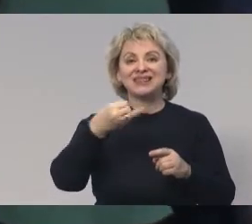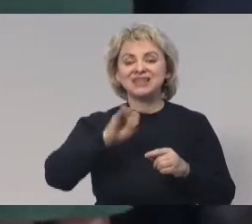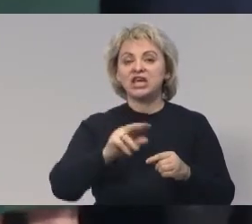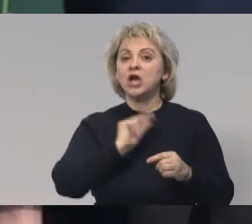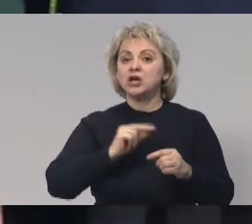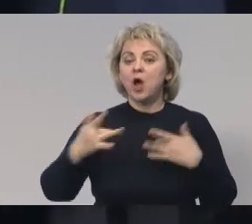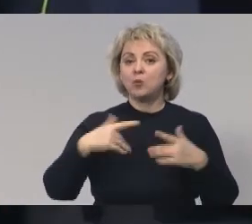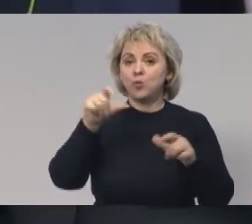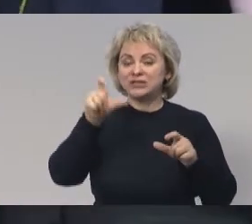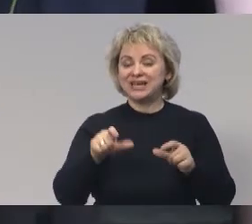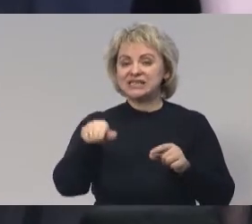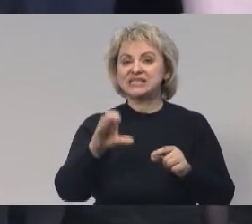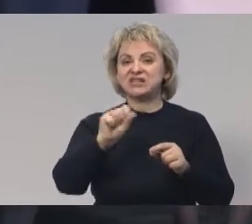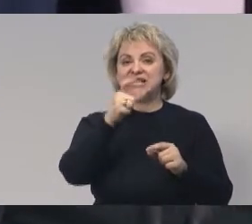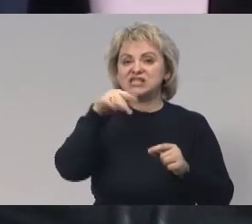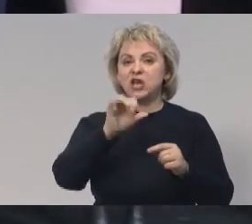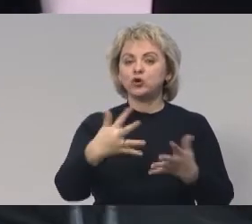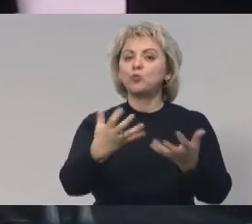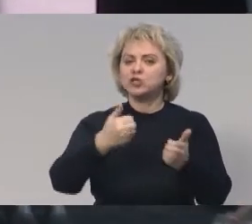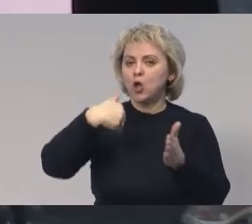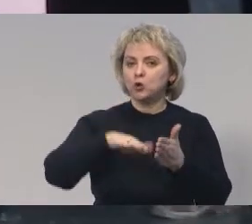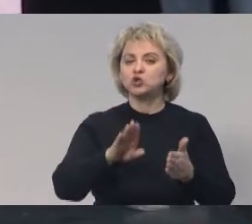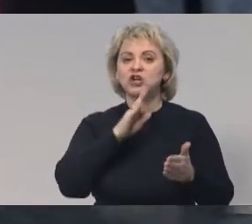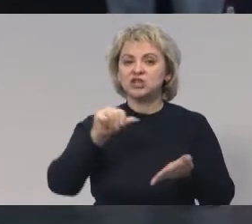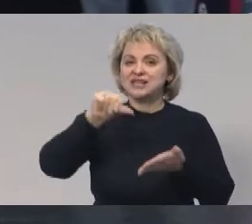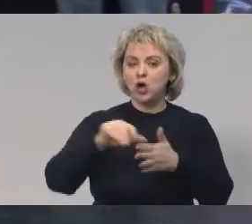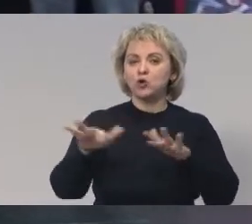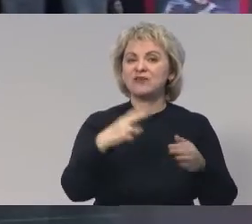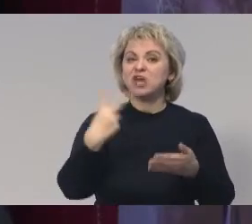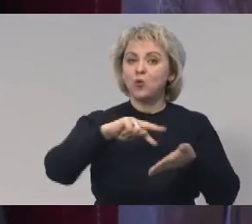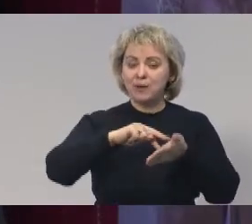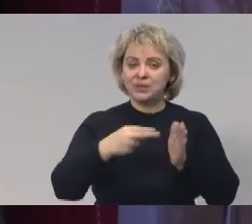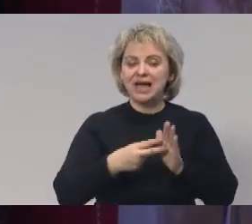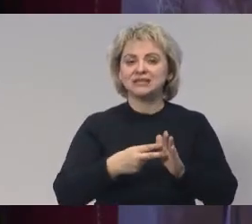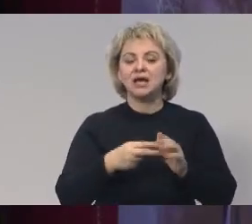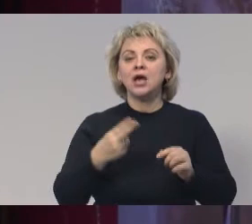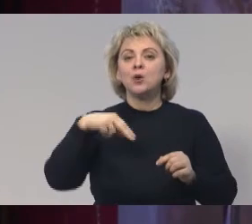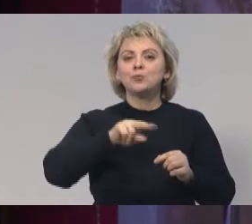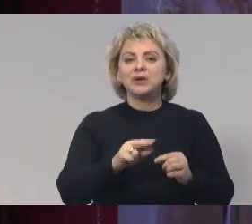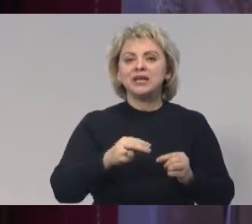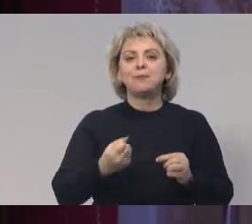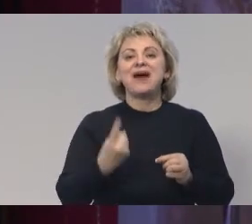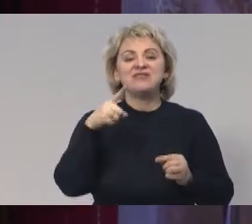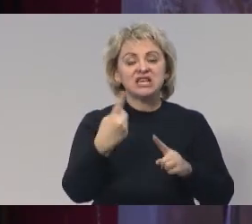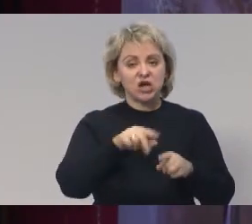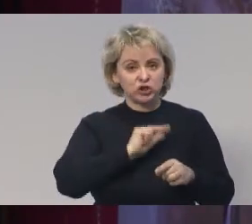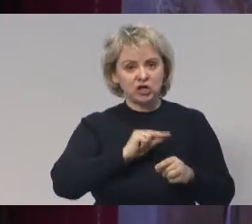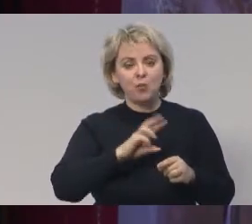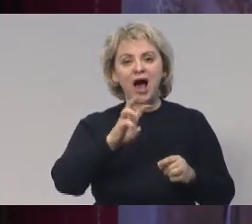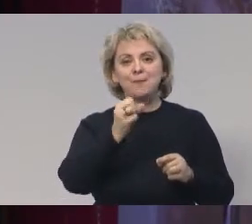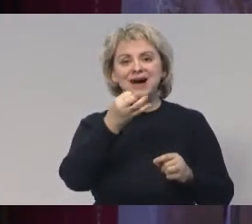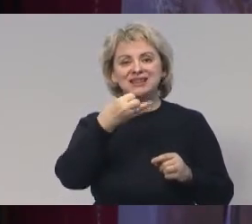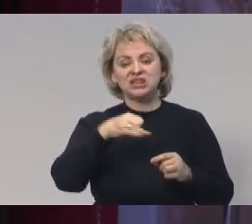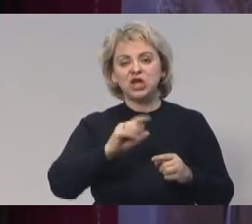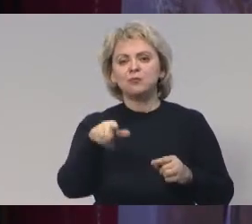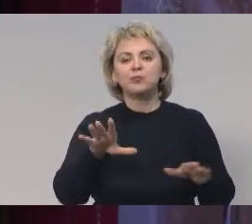Работу актрисы этого театра Светланы Садиковой признали лучшей женской ролью второго плана. При рождении этой работы «Амадей»